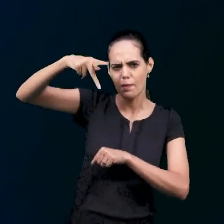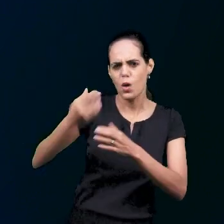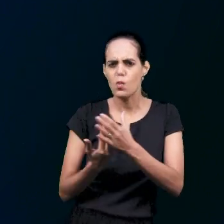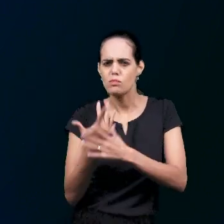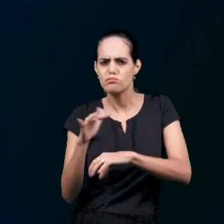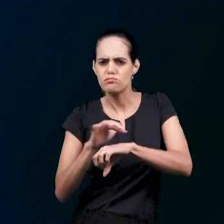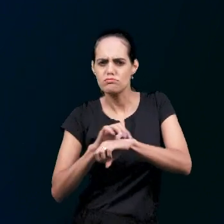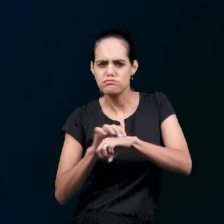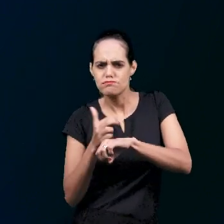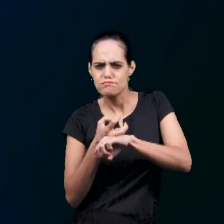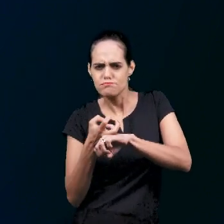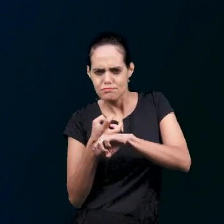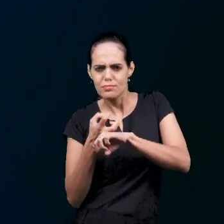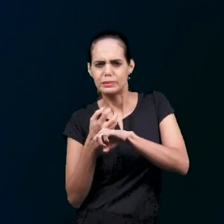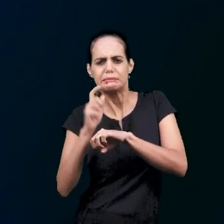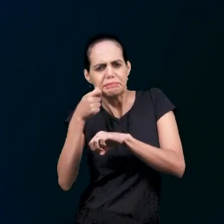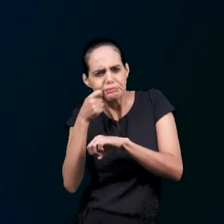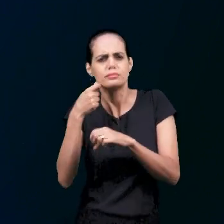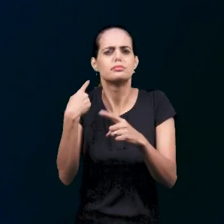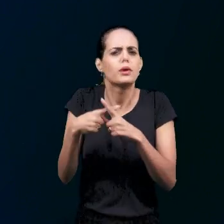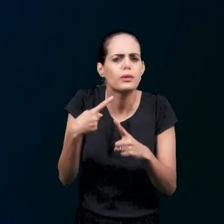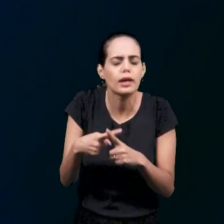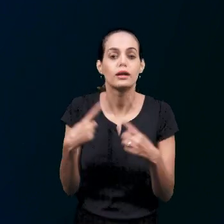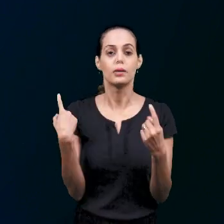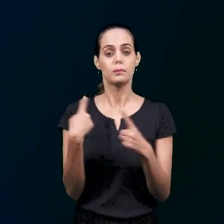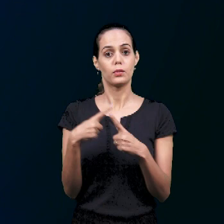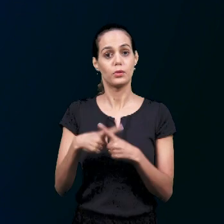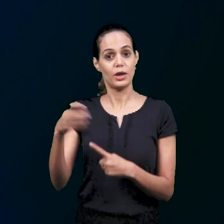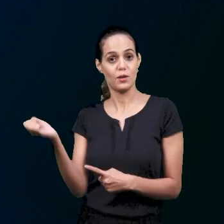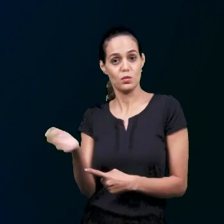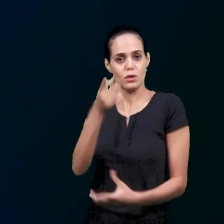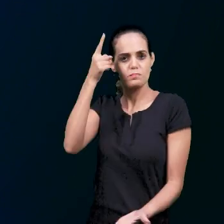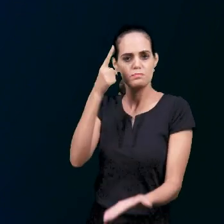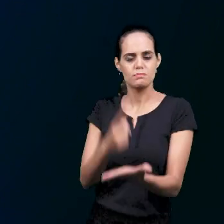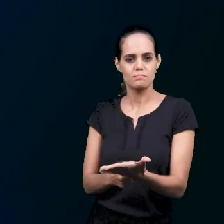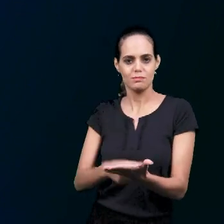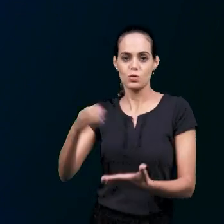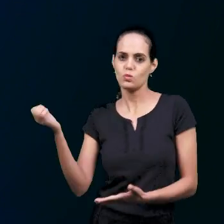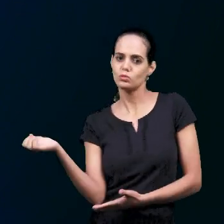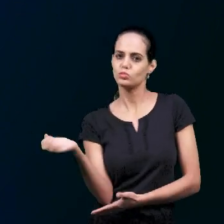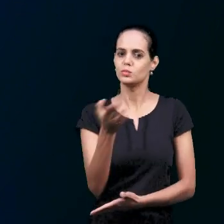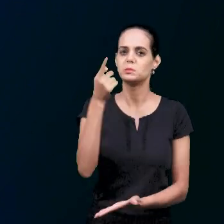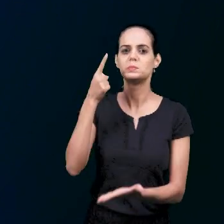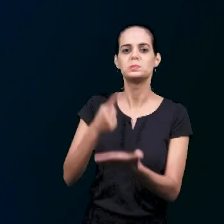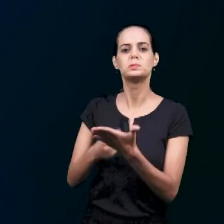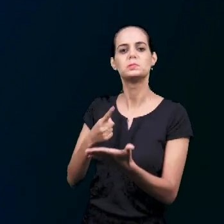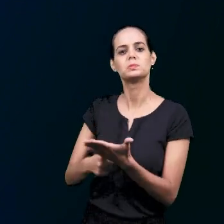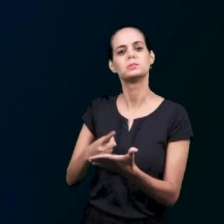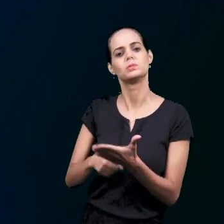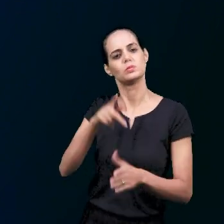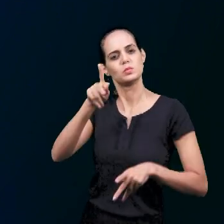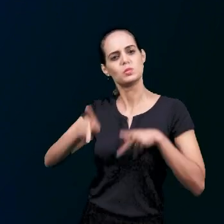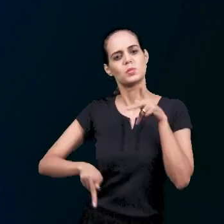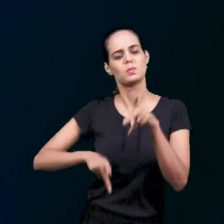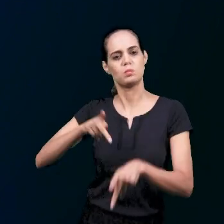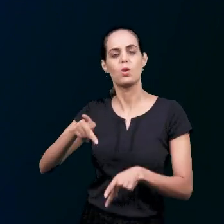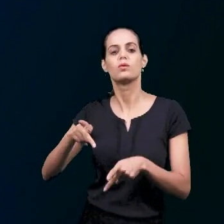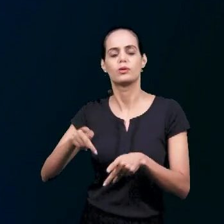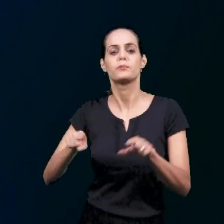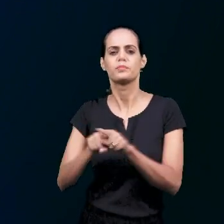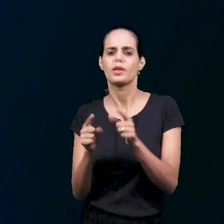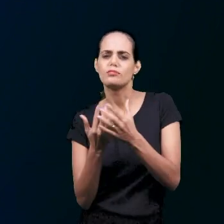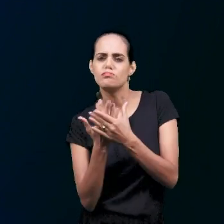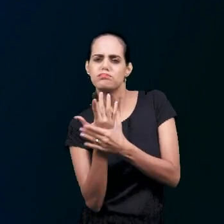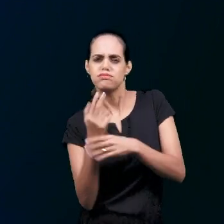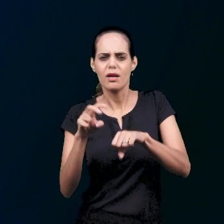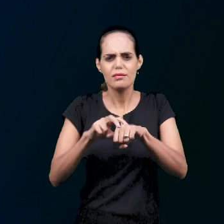herbes amères. Parce que la Pâque que Jésus était en train de célébrer, c'était le nouveau pacte, la nouvelle alliance.